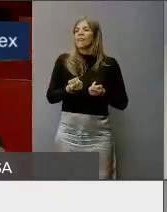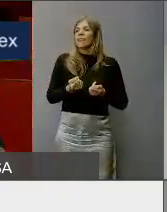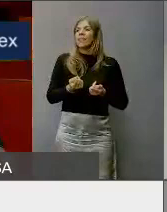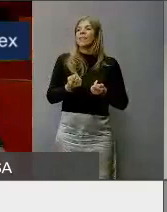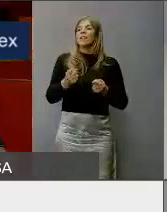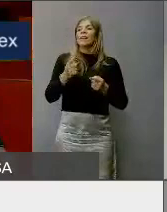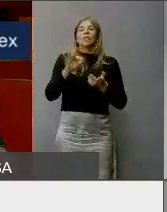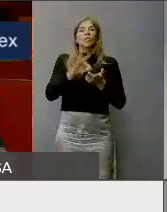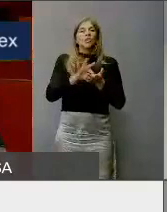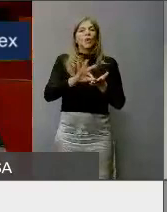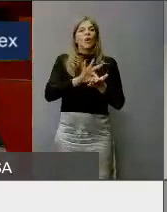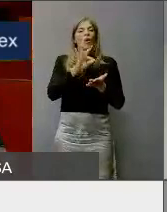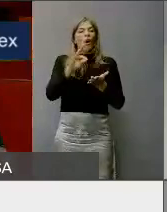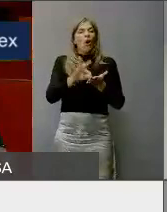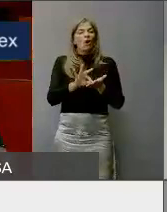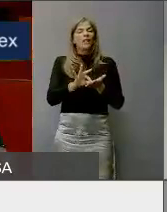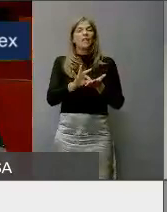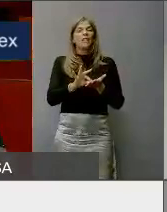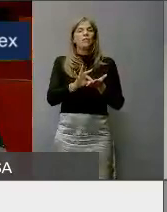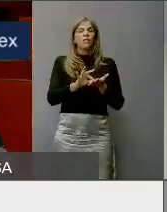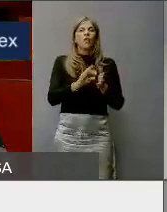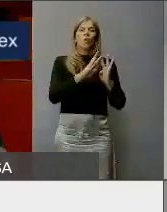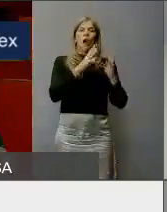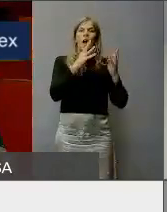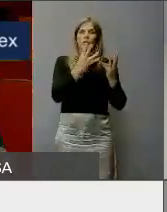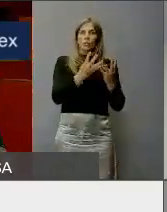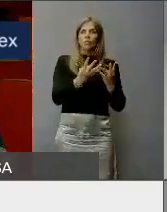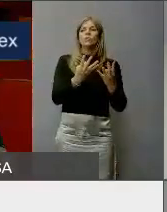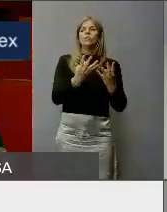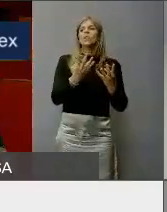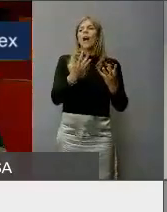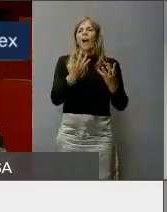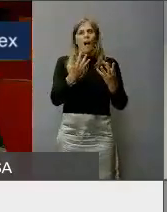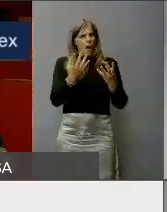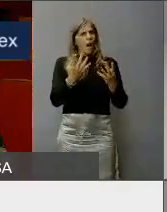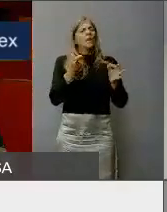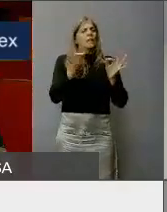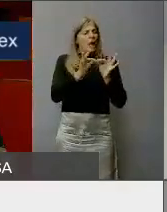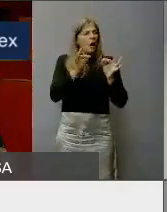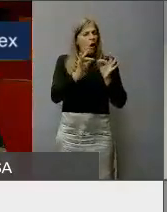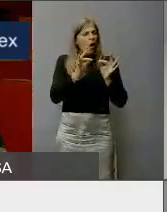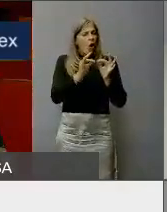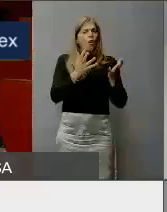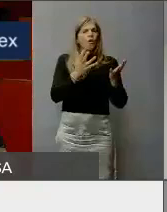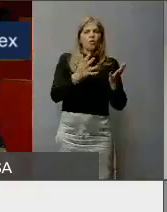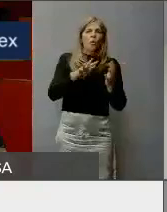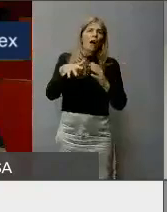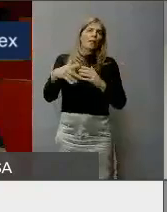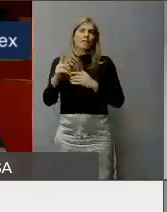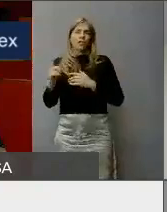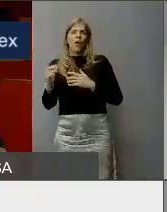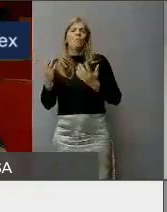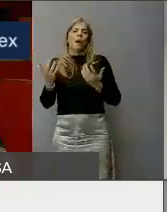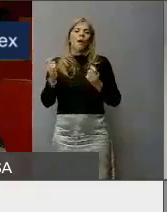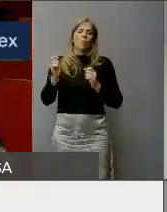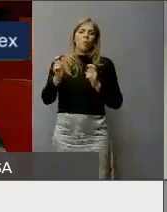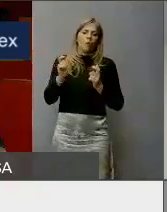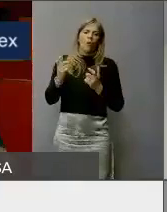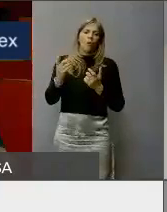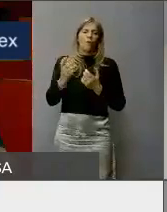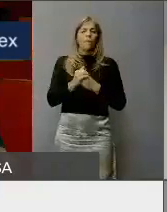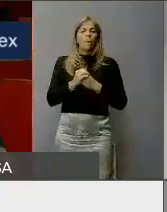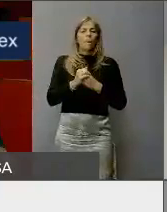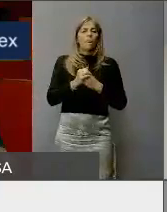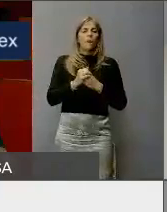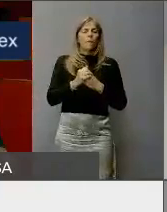condivisi dalla giunta e altri cinque no ma può discutere su questo 4 quelli che sono